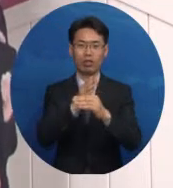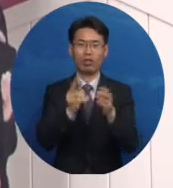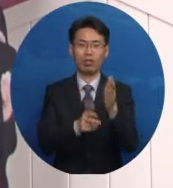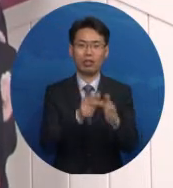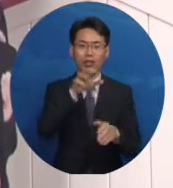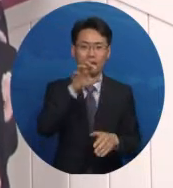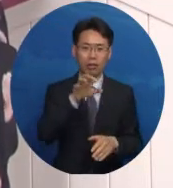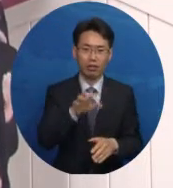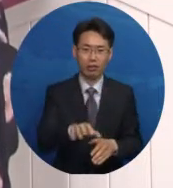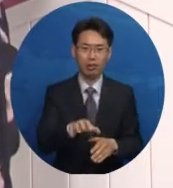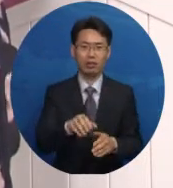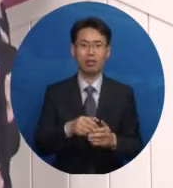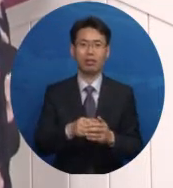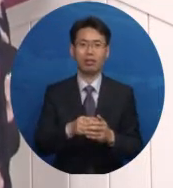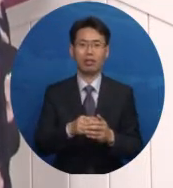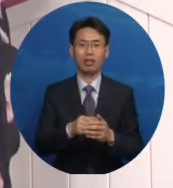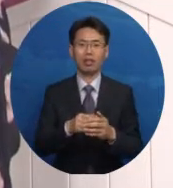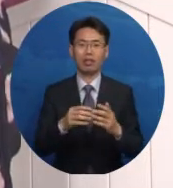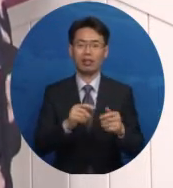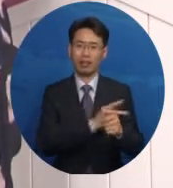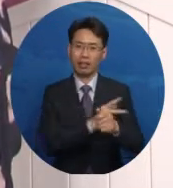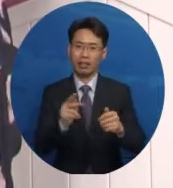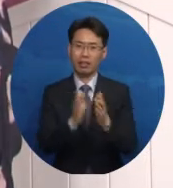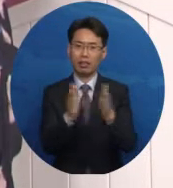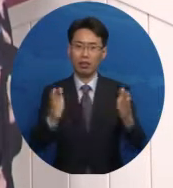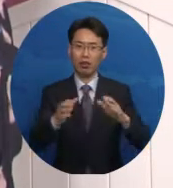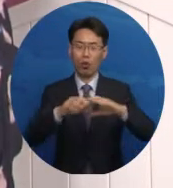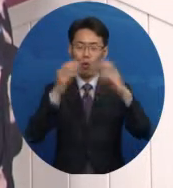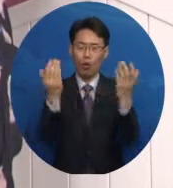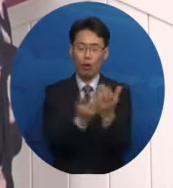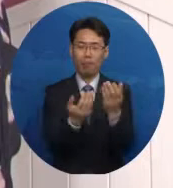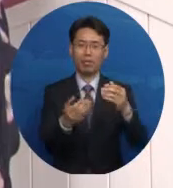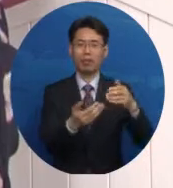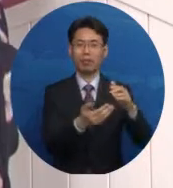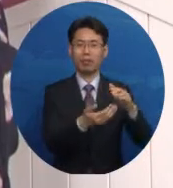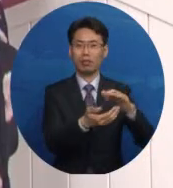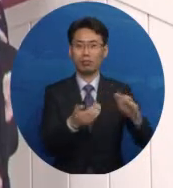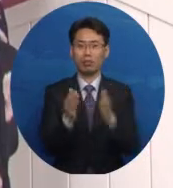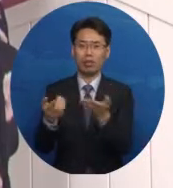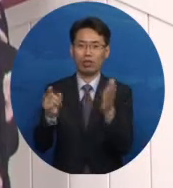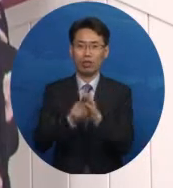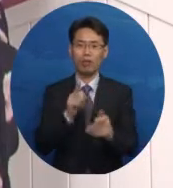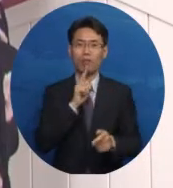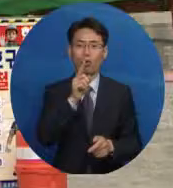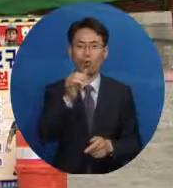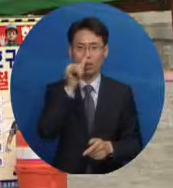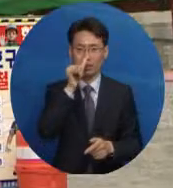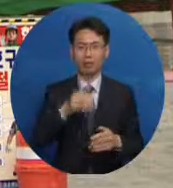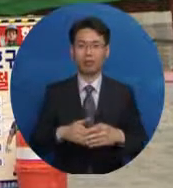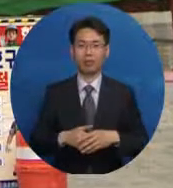진행 중인 신역사 현장에서 KTX 개통 완벽 준비를 위한 보고회를 가졌습니다.